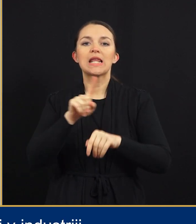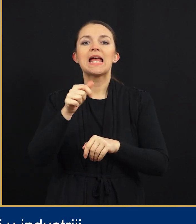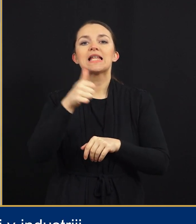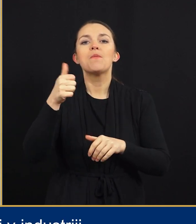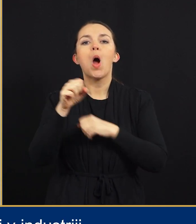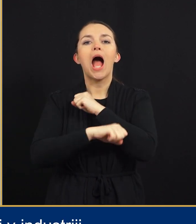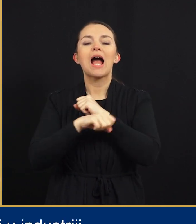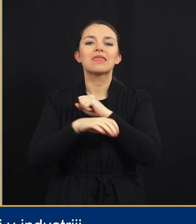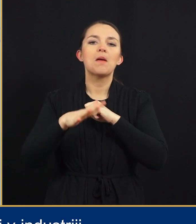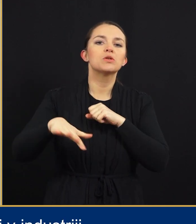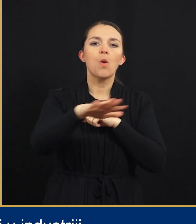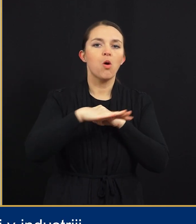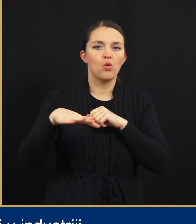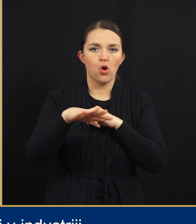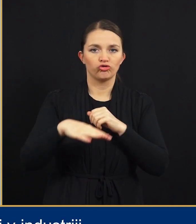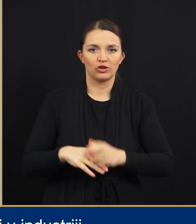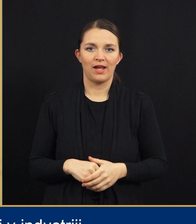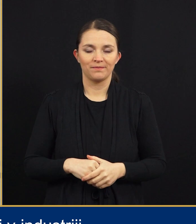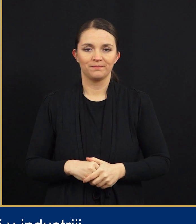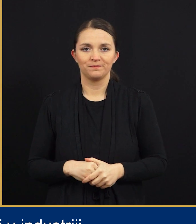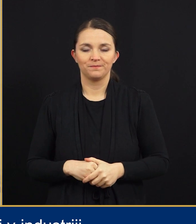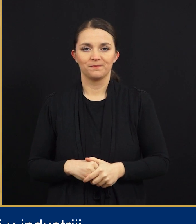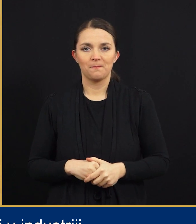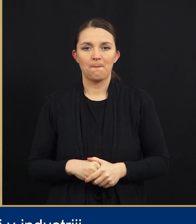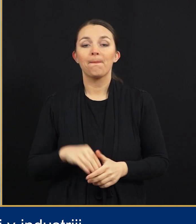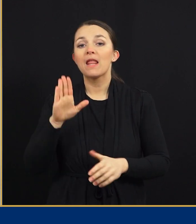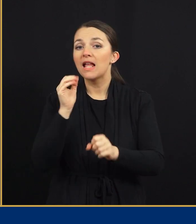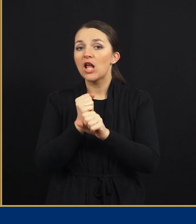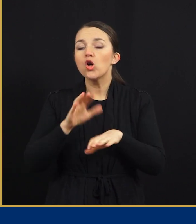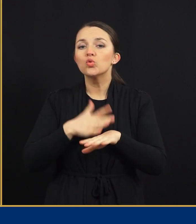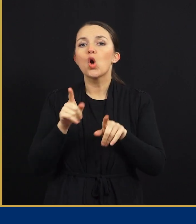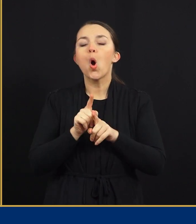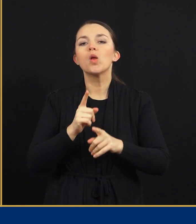v uspešnost žensk tudi v industriji, ne samo v akademskih sferah.